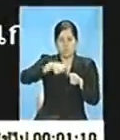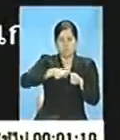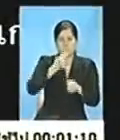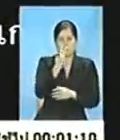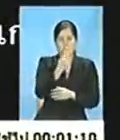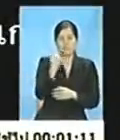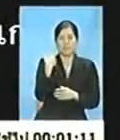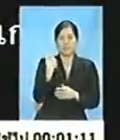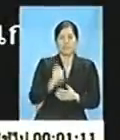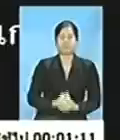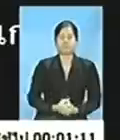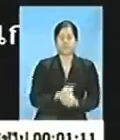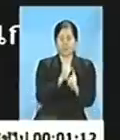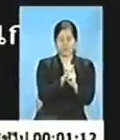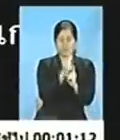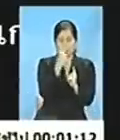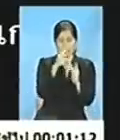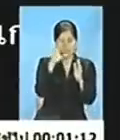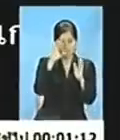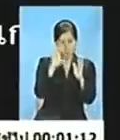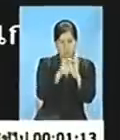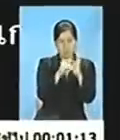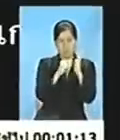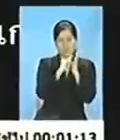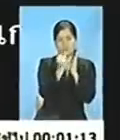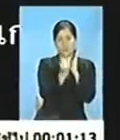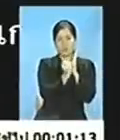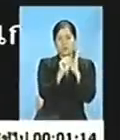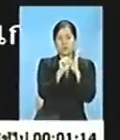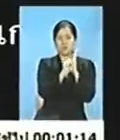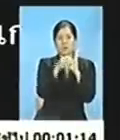ที่ด่านตรวจคนเข้าเมืองฮะอรัญญประเทศจังหวัดสระแก้ว